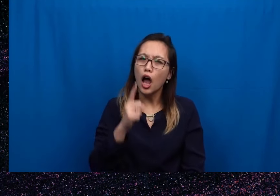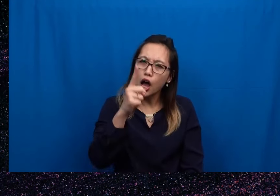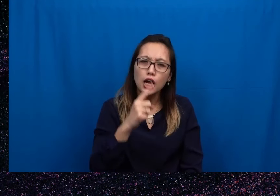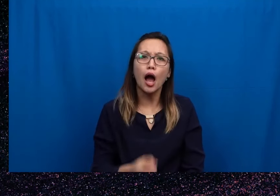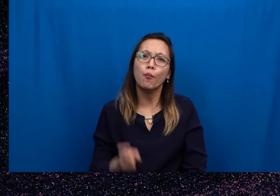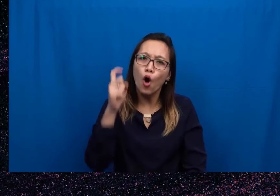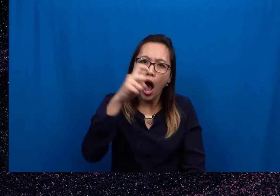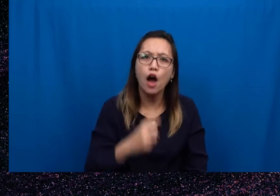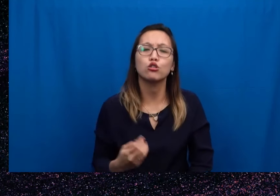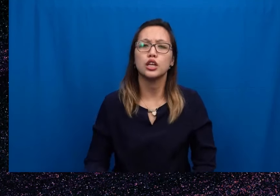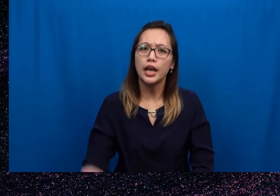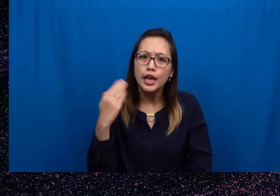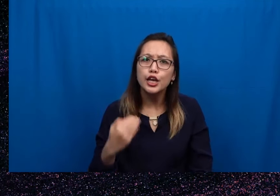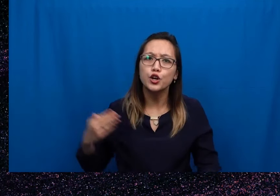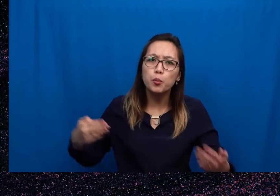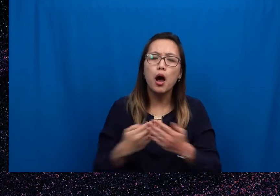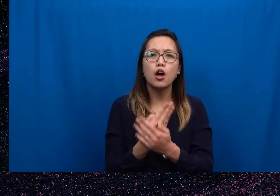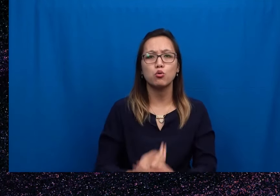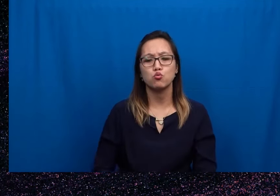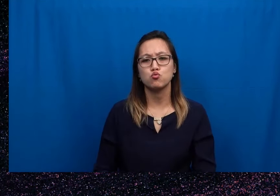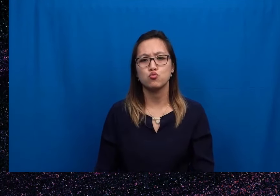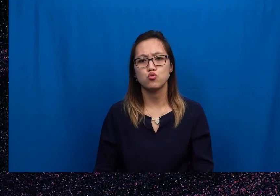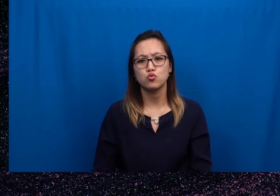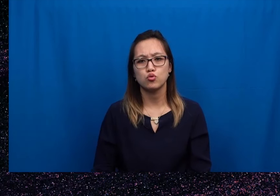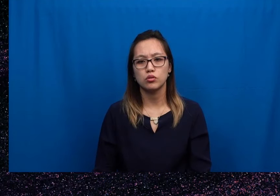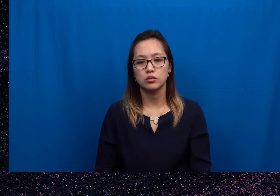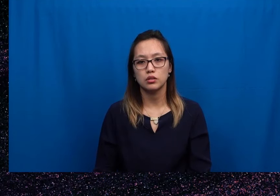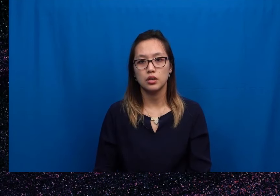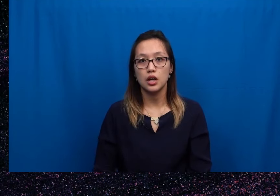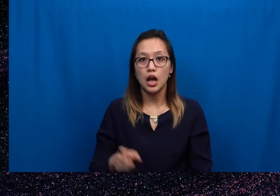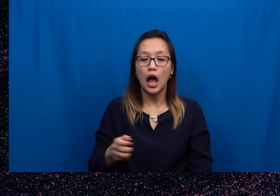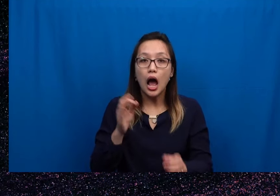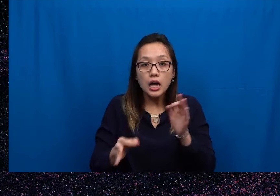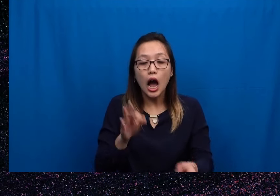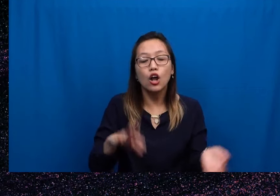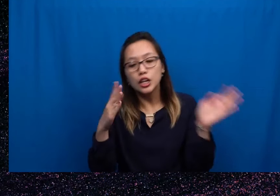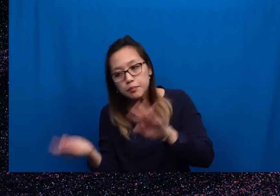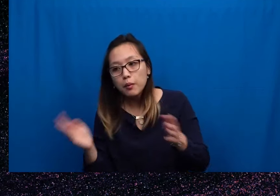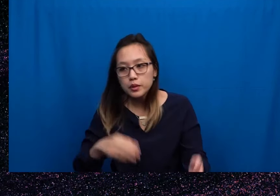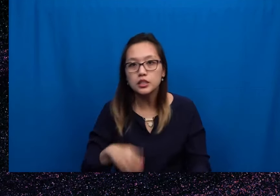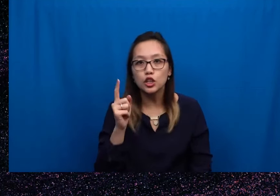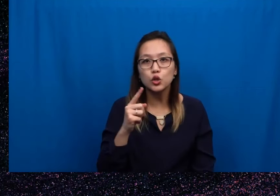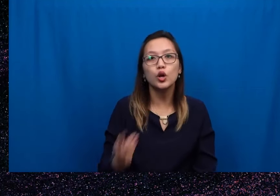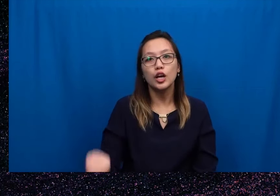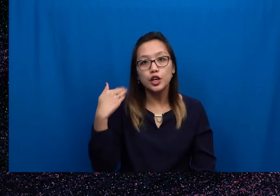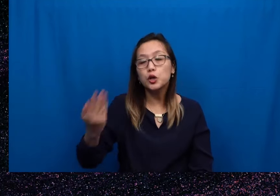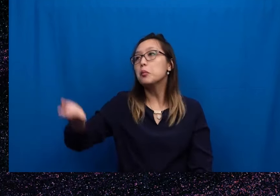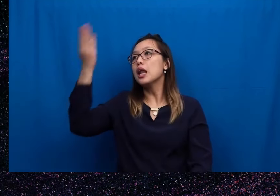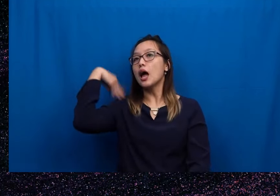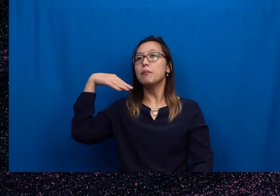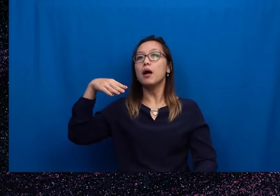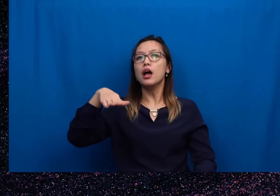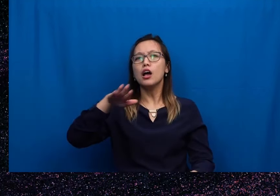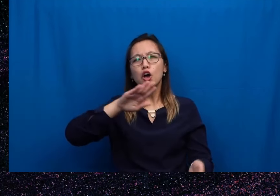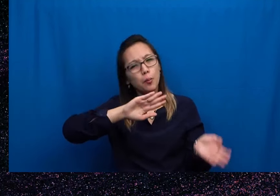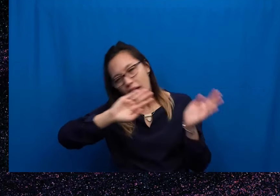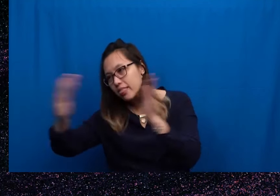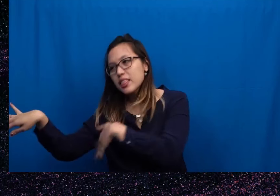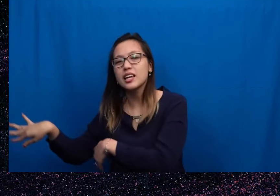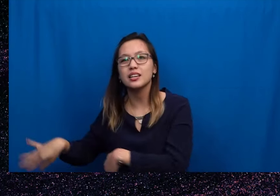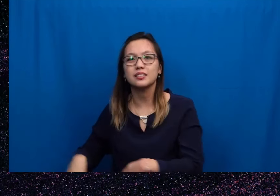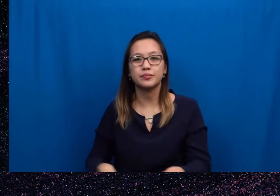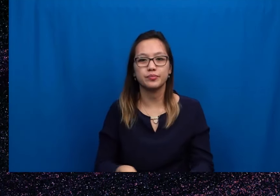kalau kamu dibaptis itu artinya kamu hidup lamamu itu sudah mati. Dan waktu kamu dibangkitkan dari air itu, maka